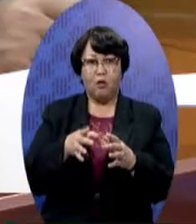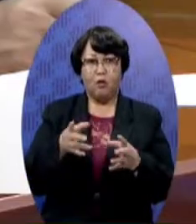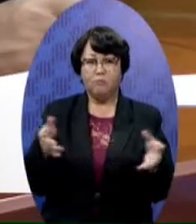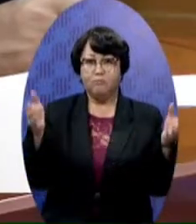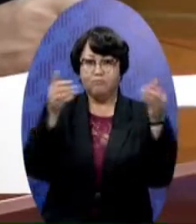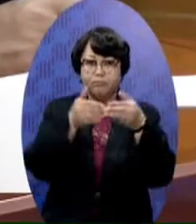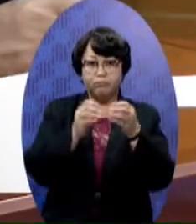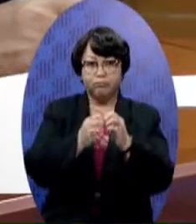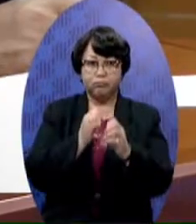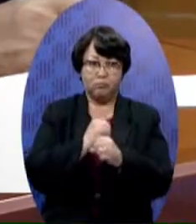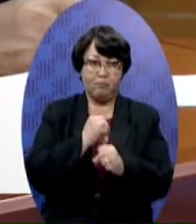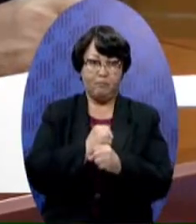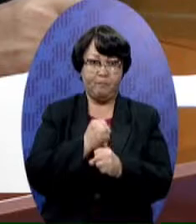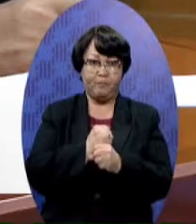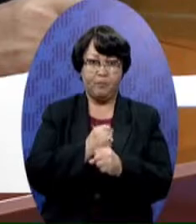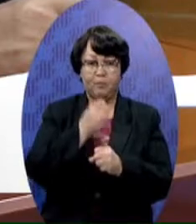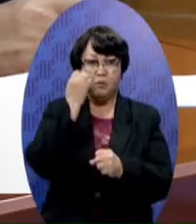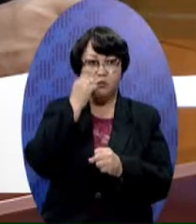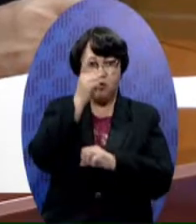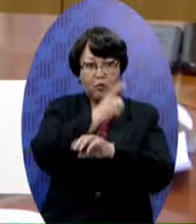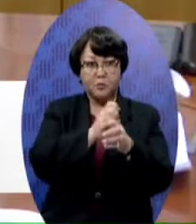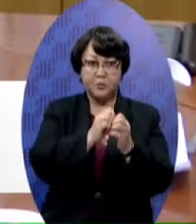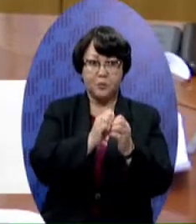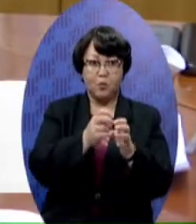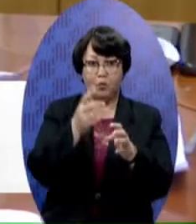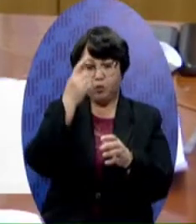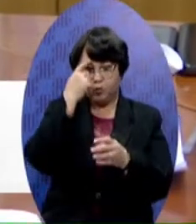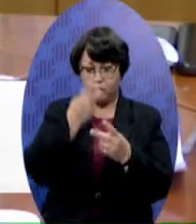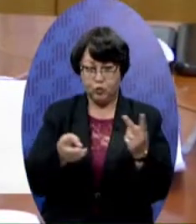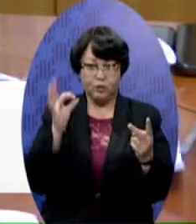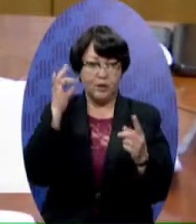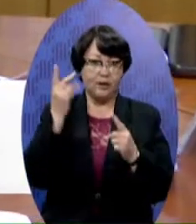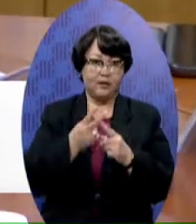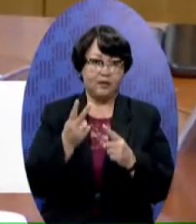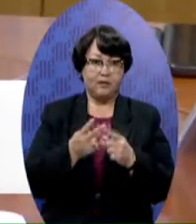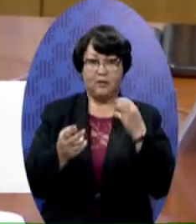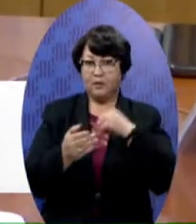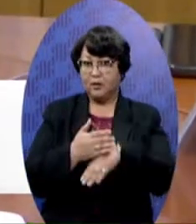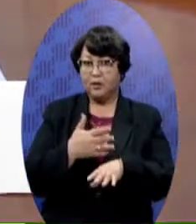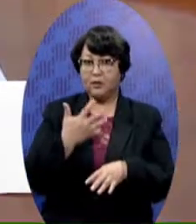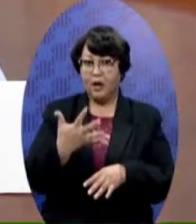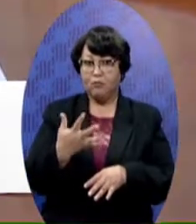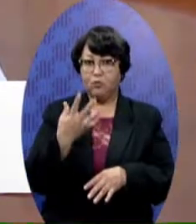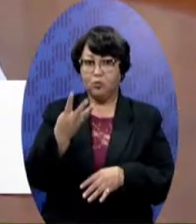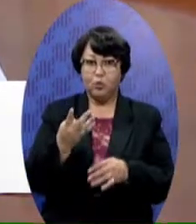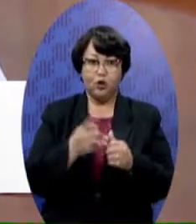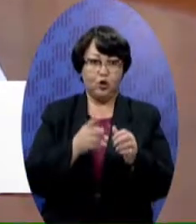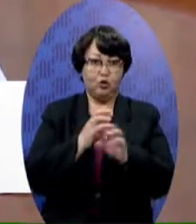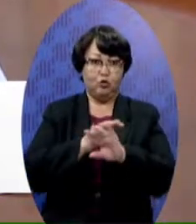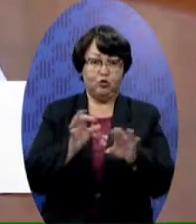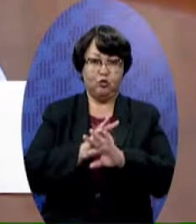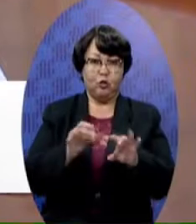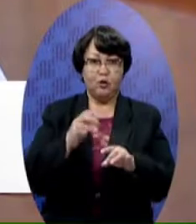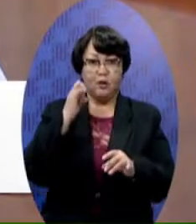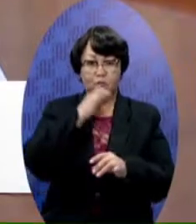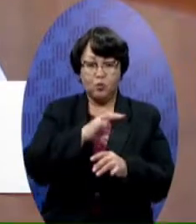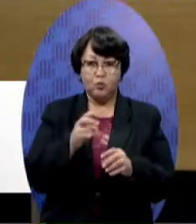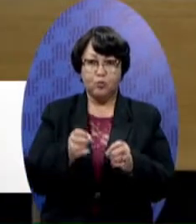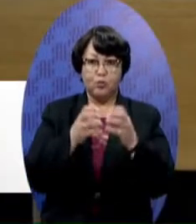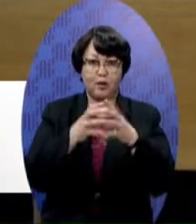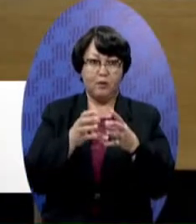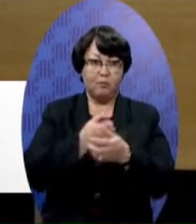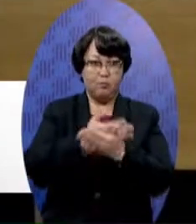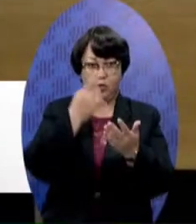байгаа. Нийтдээ үндэсний олон нийтийн радио телевизээр 54 нэрийн контент давхарцсан тоогоор Монголын радио 30